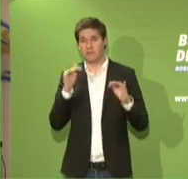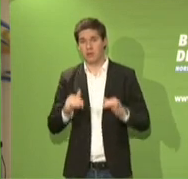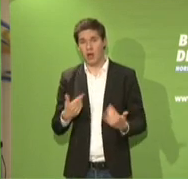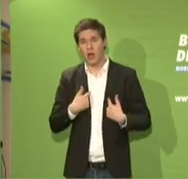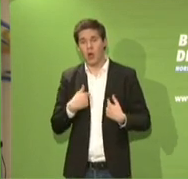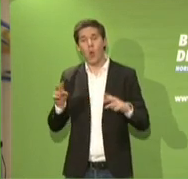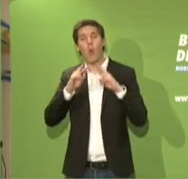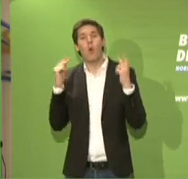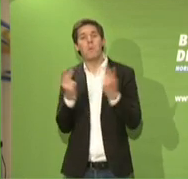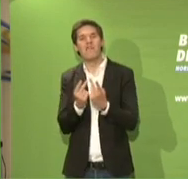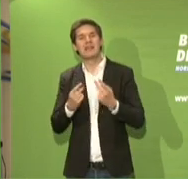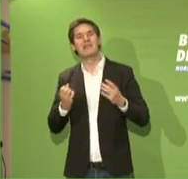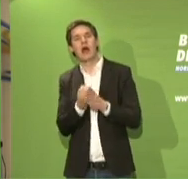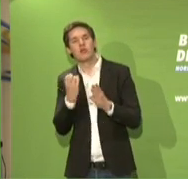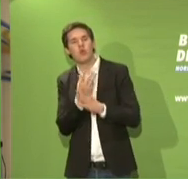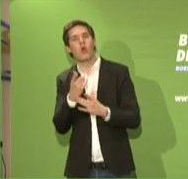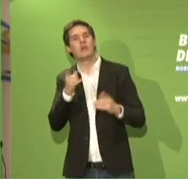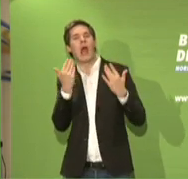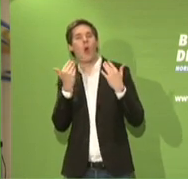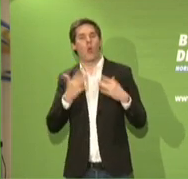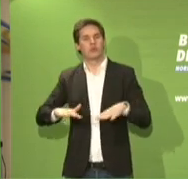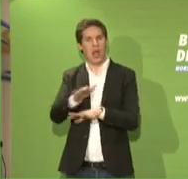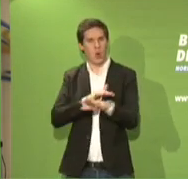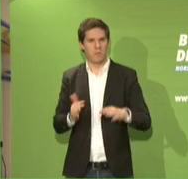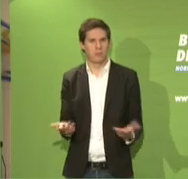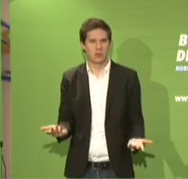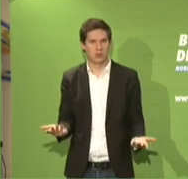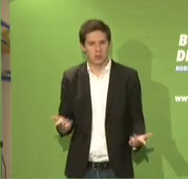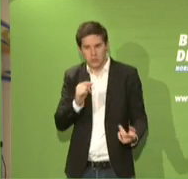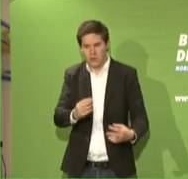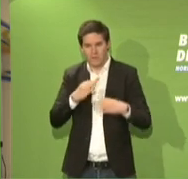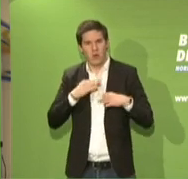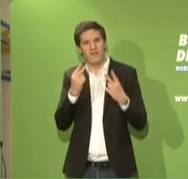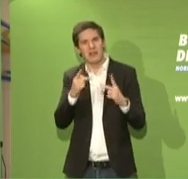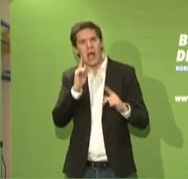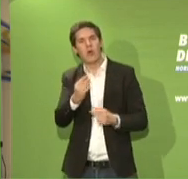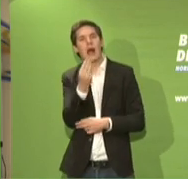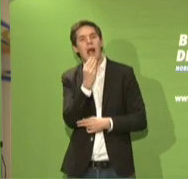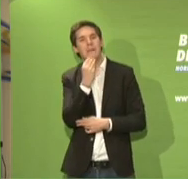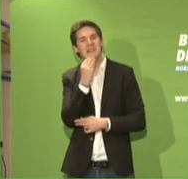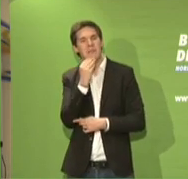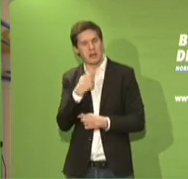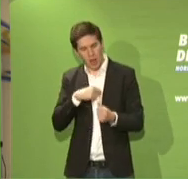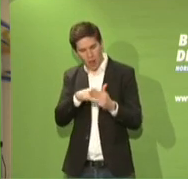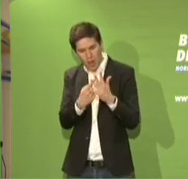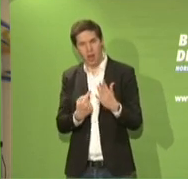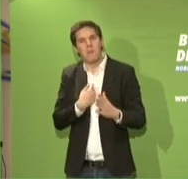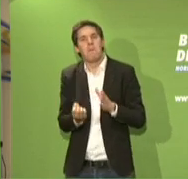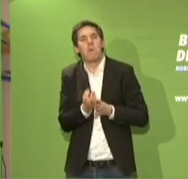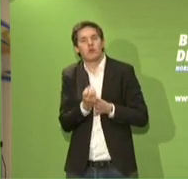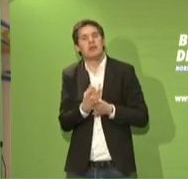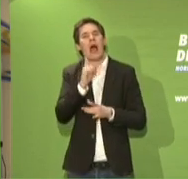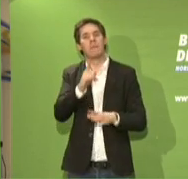und Erholungsräumen für uns. Wir brauchen Lebensmittel, die wir nach guten Kriterien produzieren